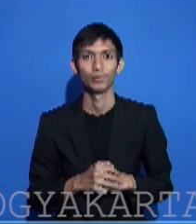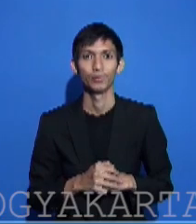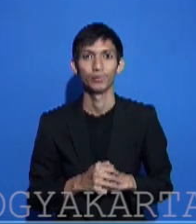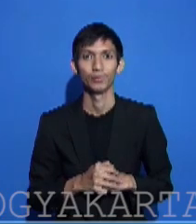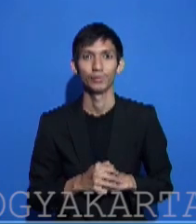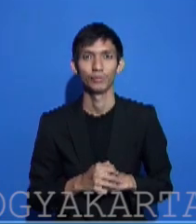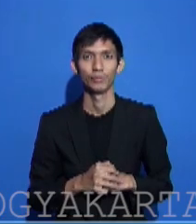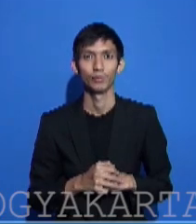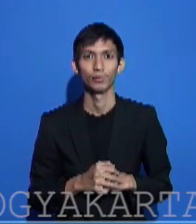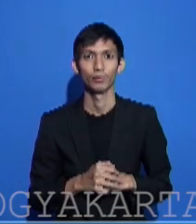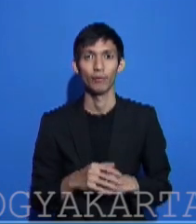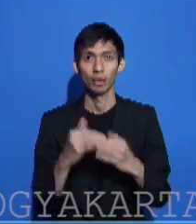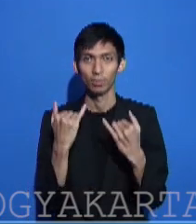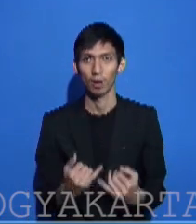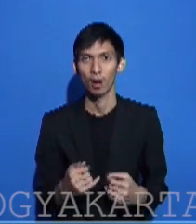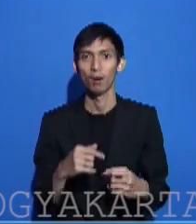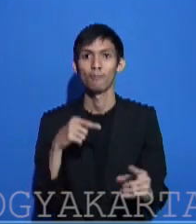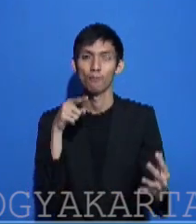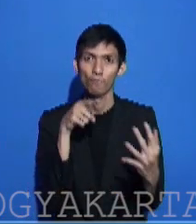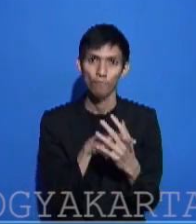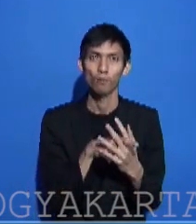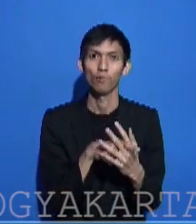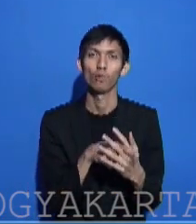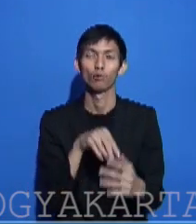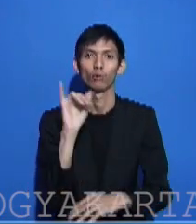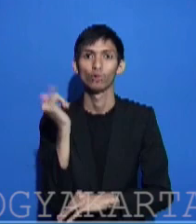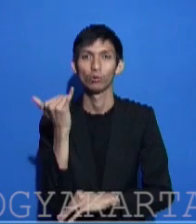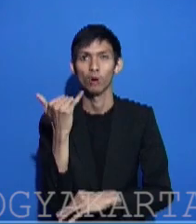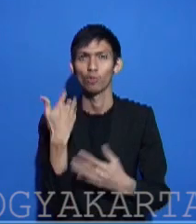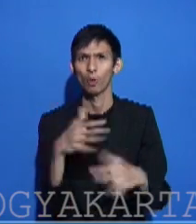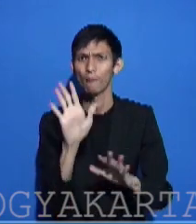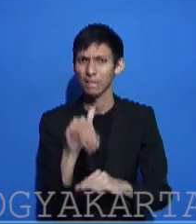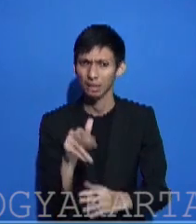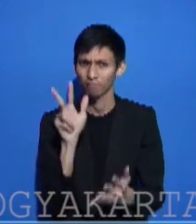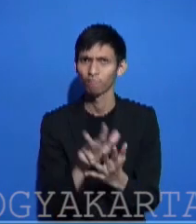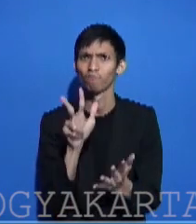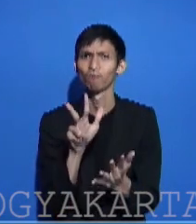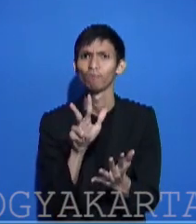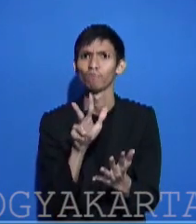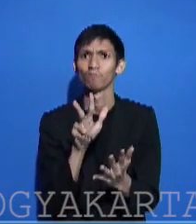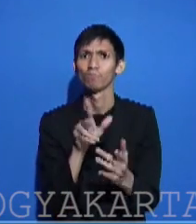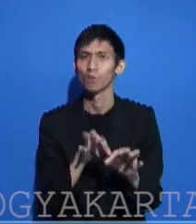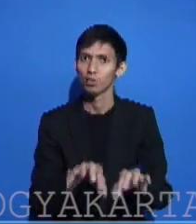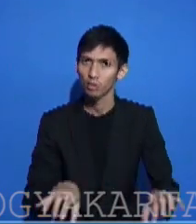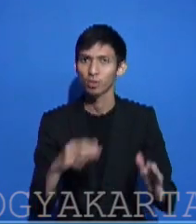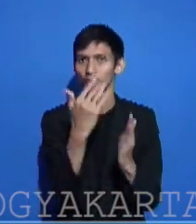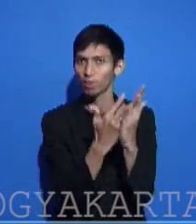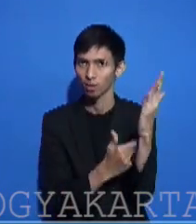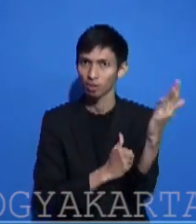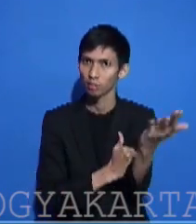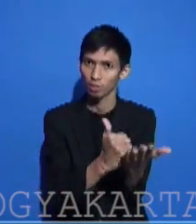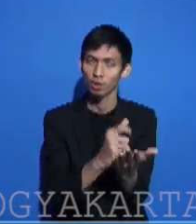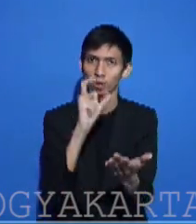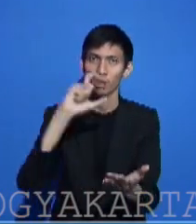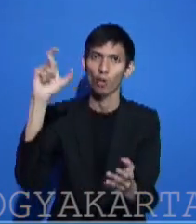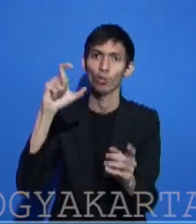saat ini Komisi Pemilihan Umum KPU kota Yogyakarta mulai melakukan proses verifikasi administrasi atas dokumen Calon Legislatif DPRD